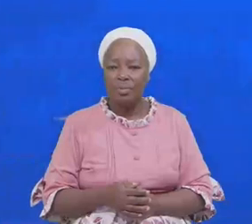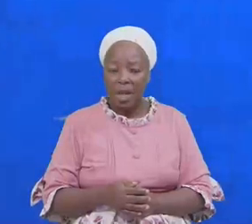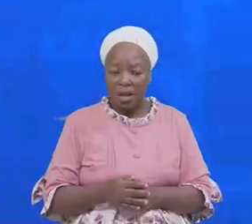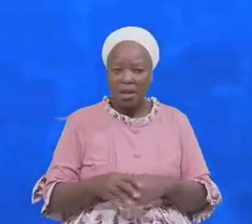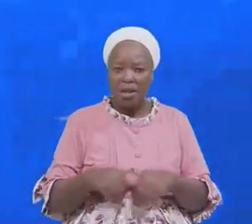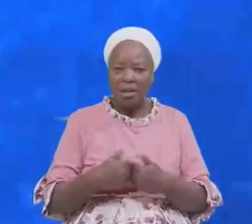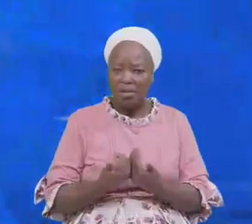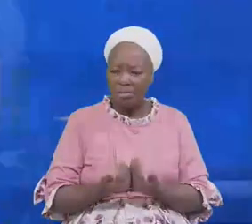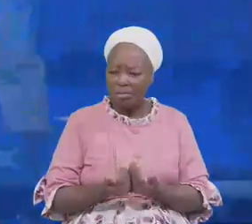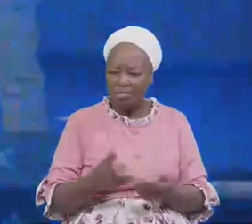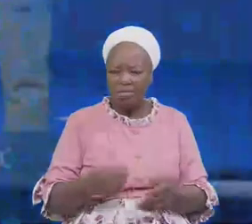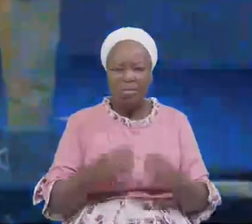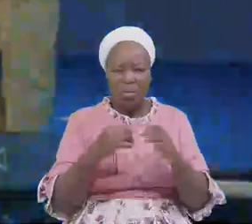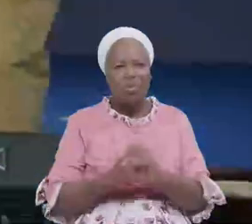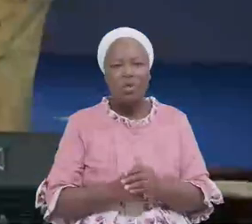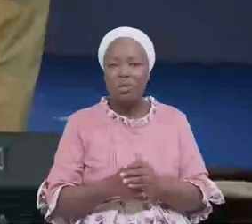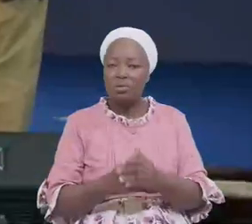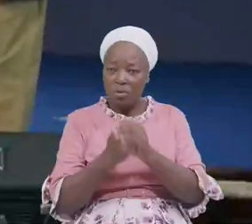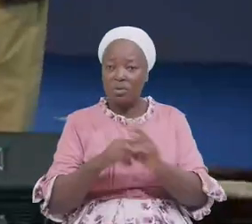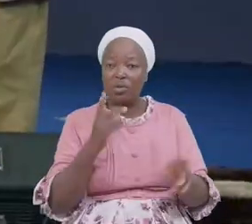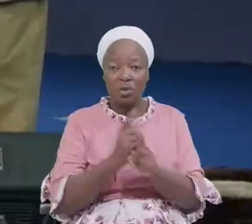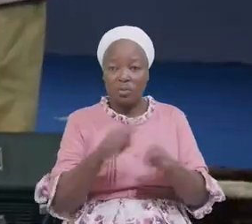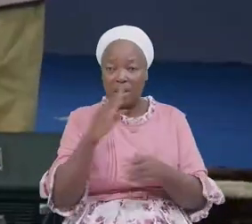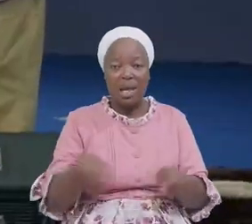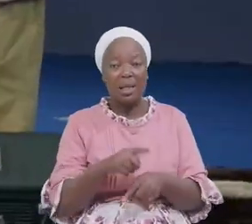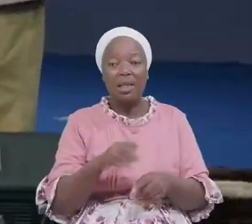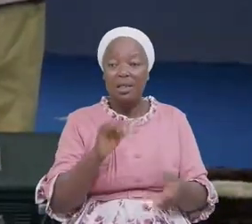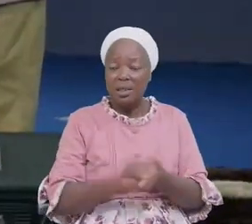Oh, je prie que tout le monde soit comme Zachée.